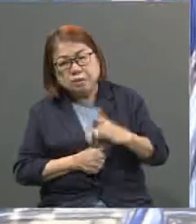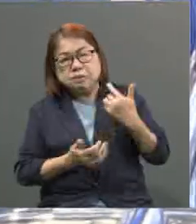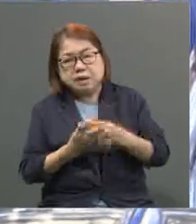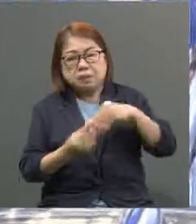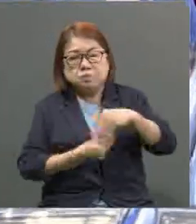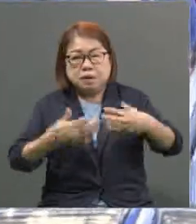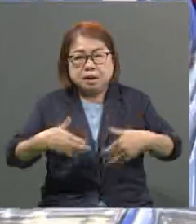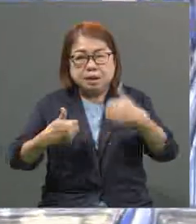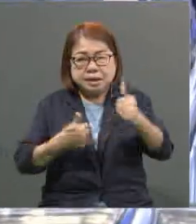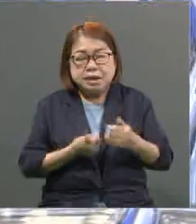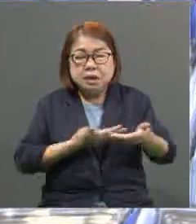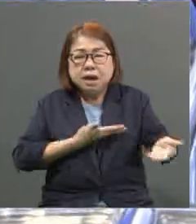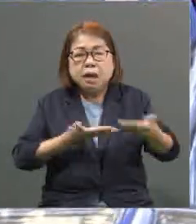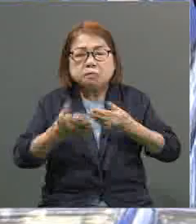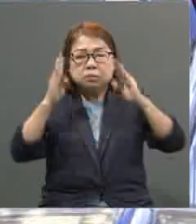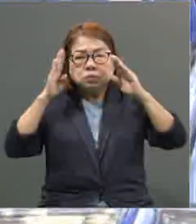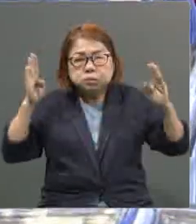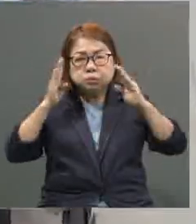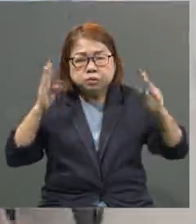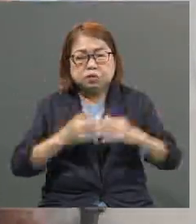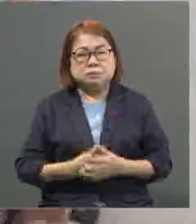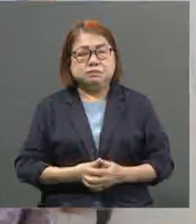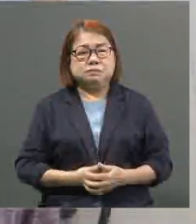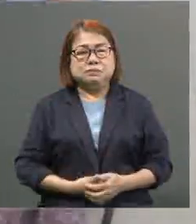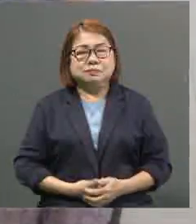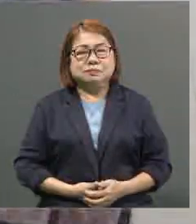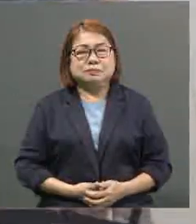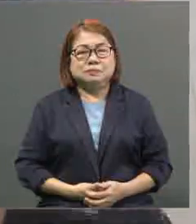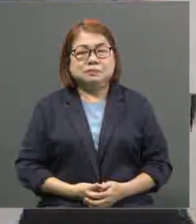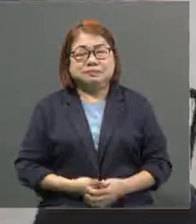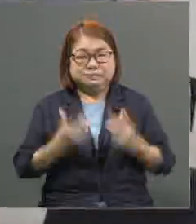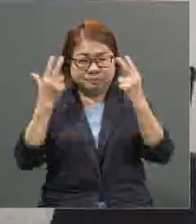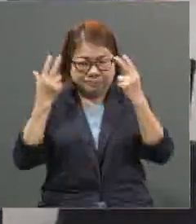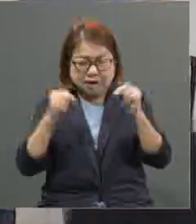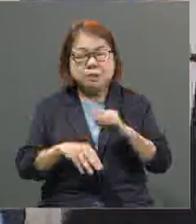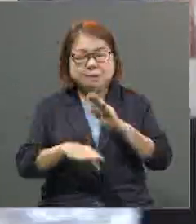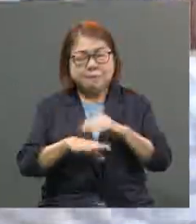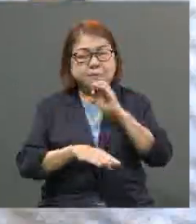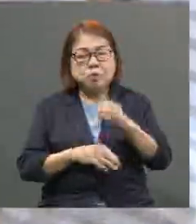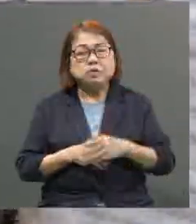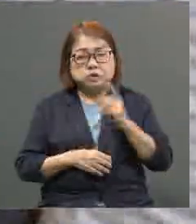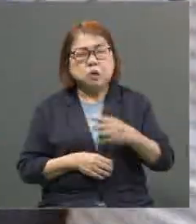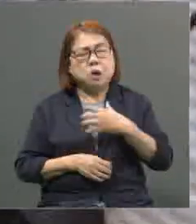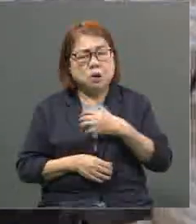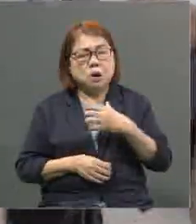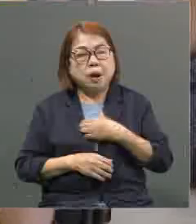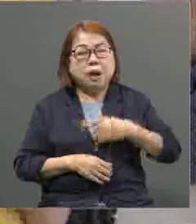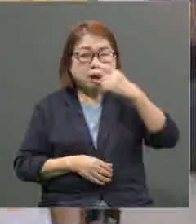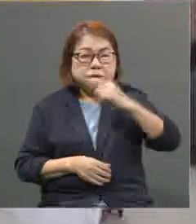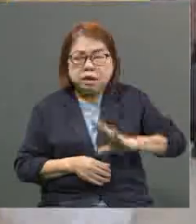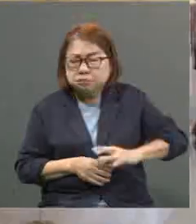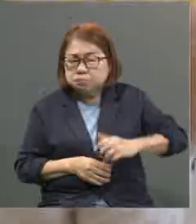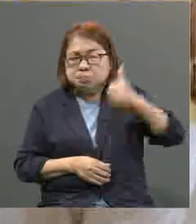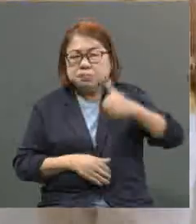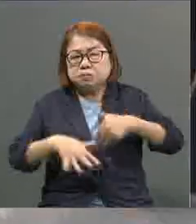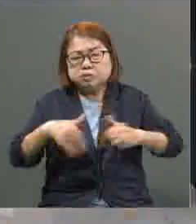เกิดการแลกเปลี่ยนเรียนรู้ในระดับประชาชนอย่างมีนัยยะสำคัญทีเดียวท่านนายกก็ย้ำนะครับว่าตั้งใจที่จะยกระดับประเทศไทยและประชาชน